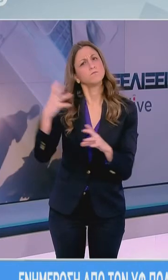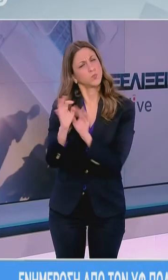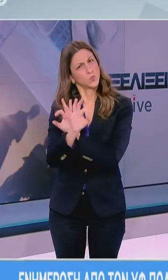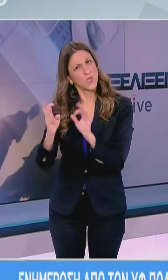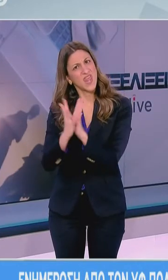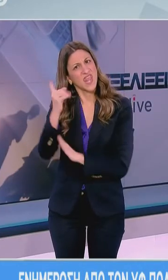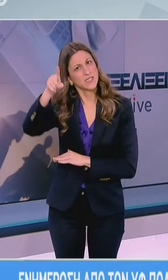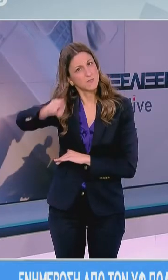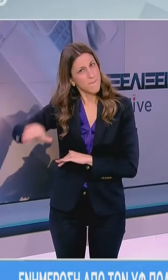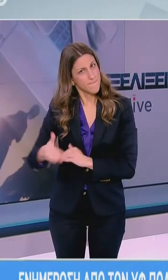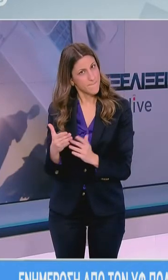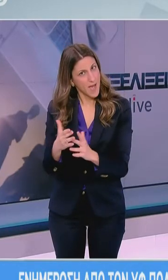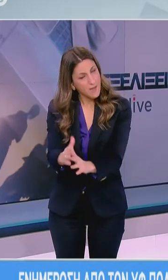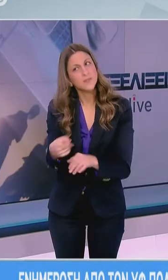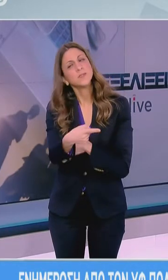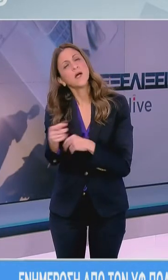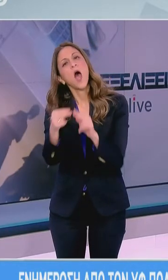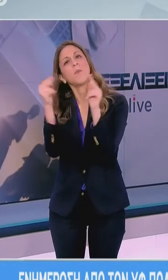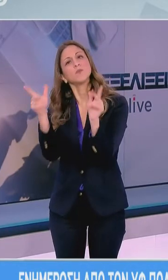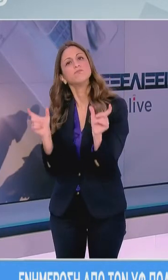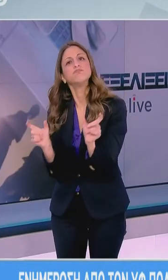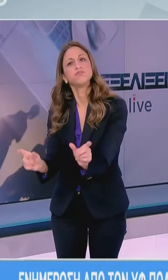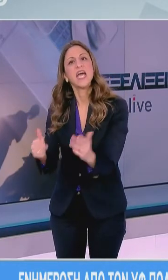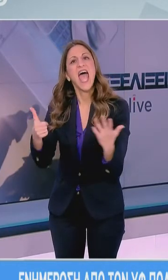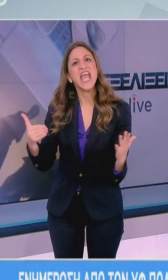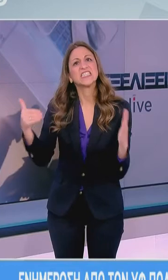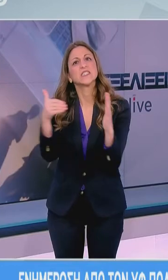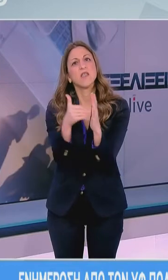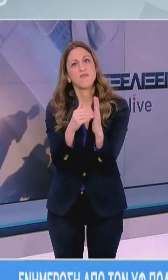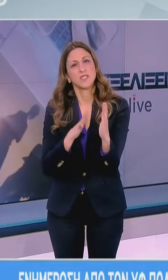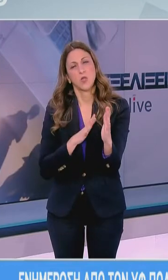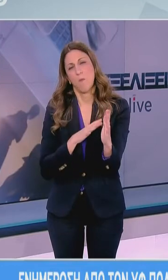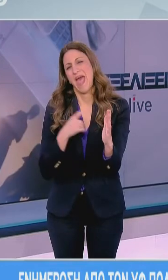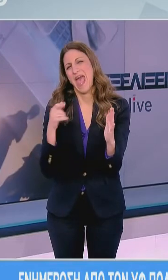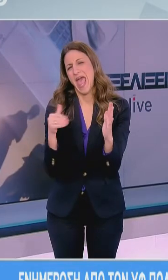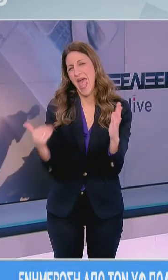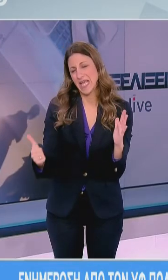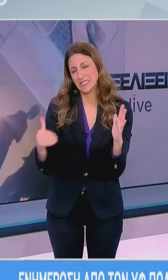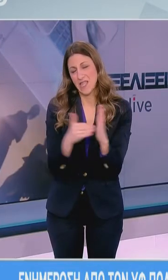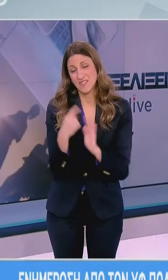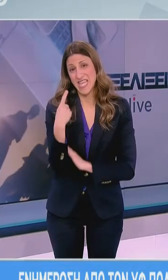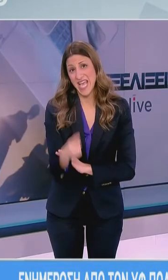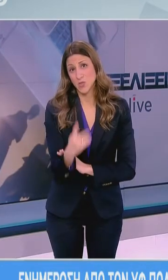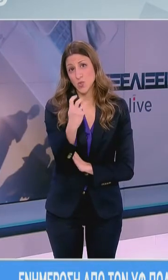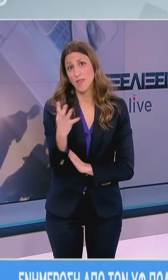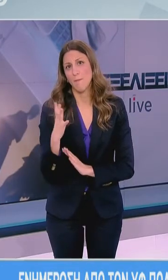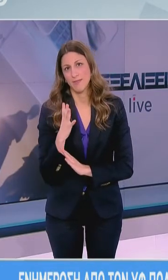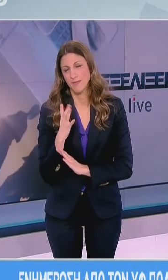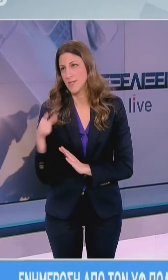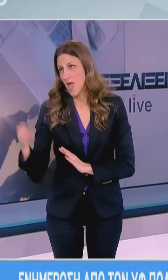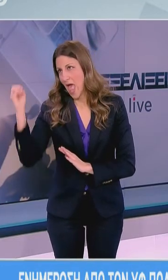τα 14ήμερα που όφυλαν, βρίσκονται σε καραντίνα 6.645 που έχουν επιστρέψει από το εξωτερικό